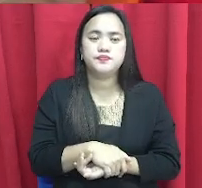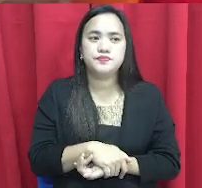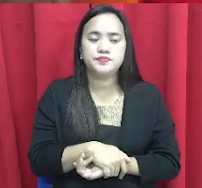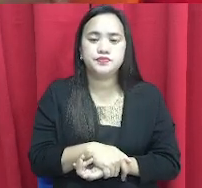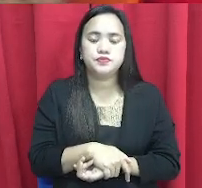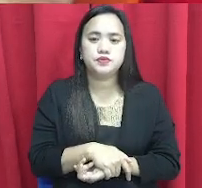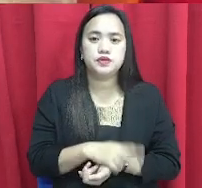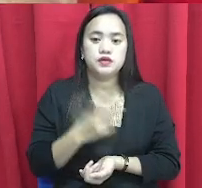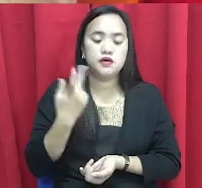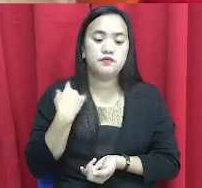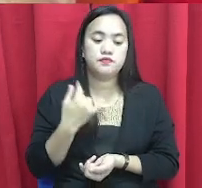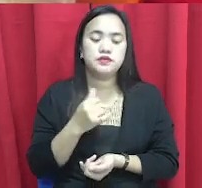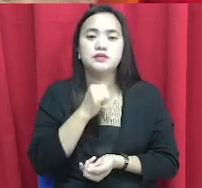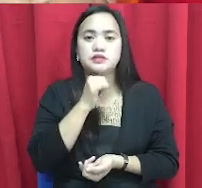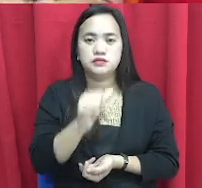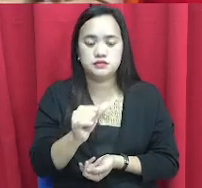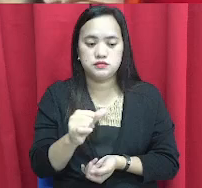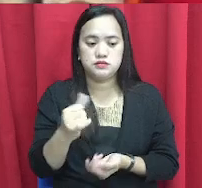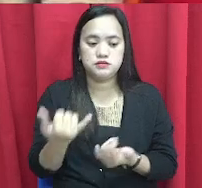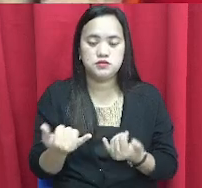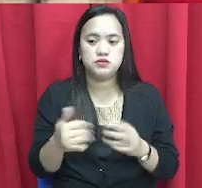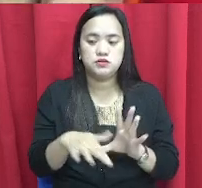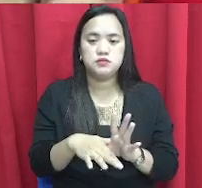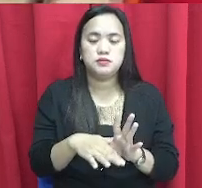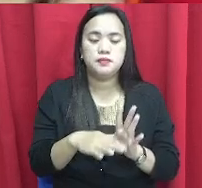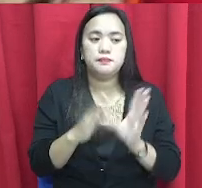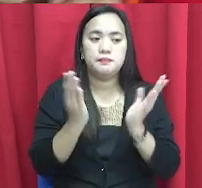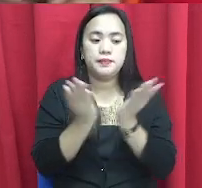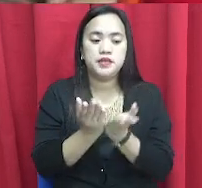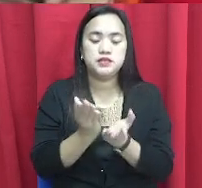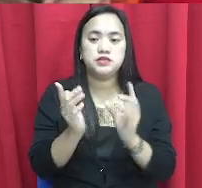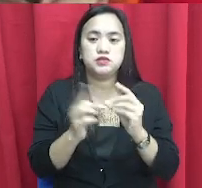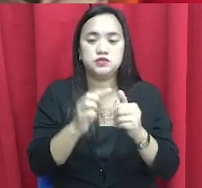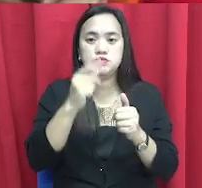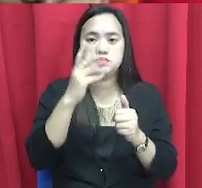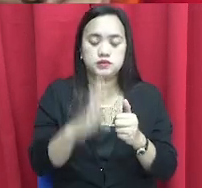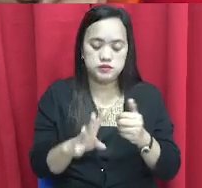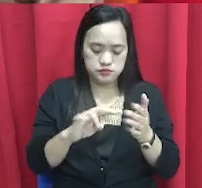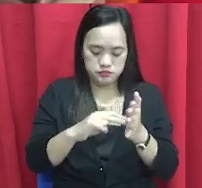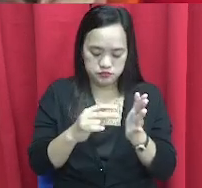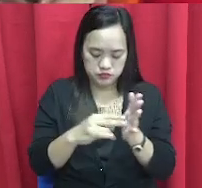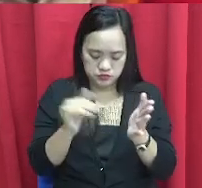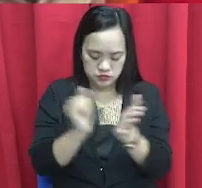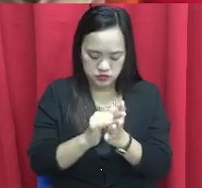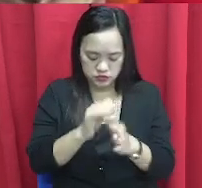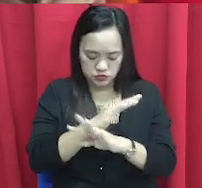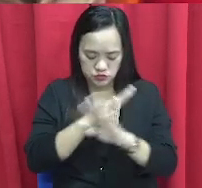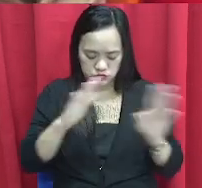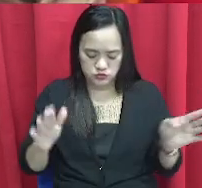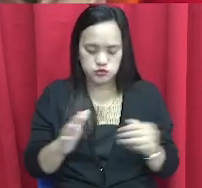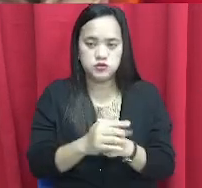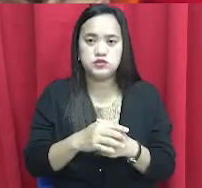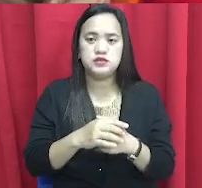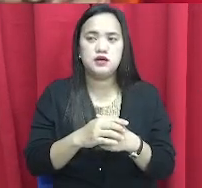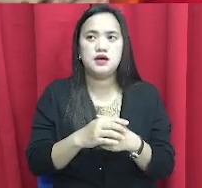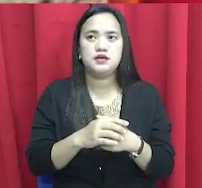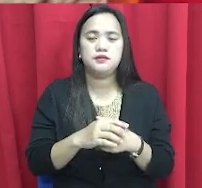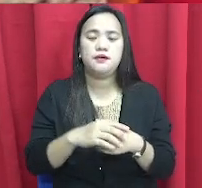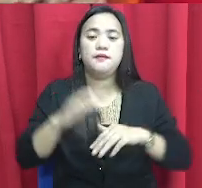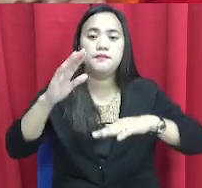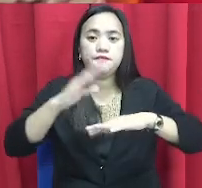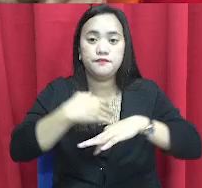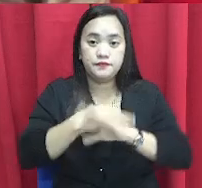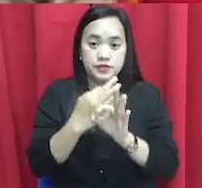hindi mag-base sa salita ng Diyos ay Sigurado po hindi po yan ma-establish ng maayos ang pamilya Lagi po yangang may